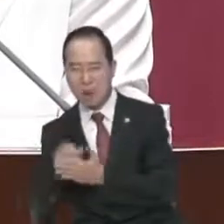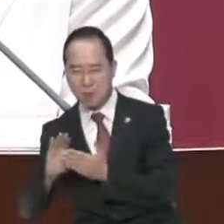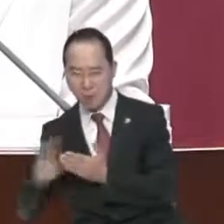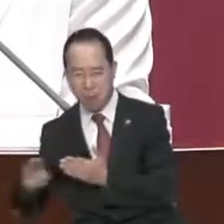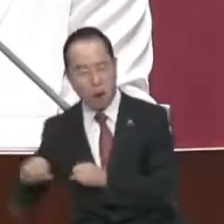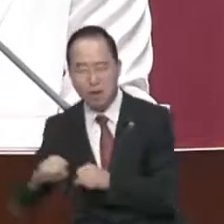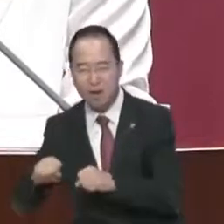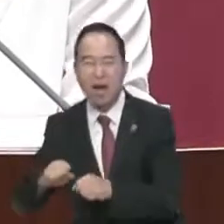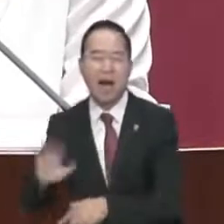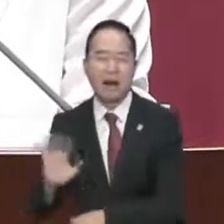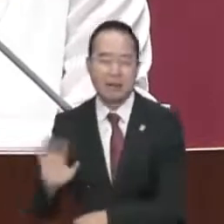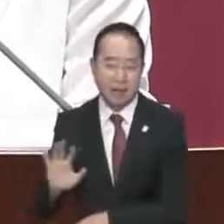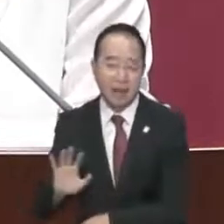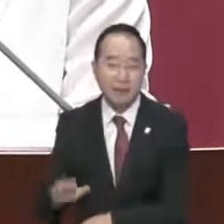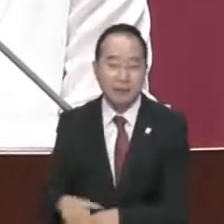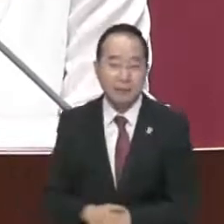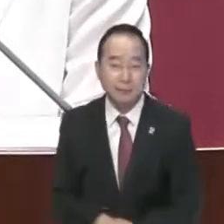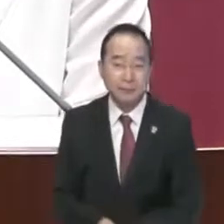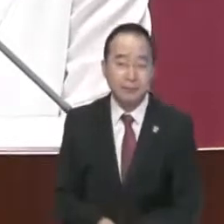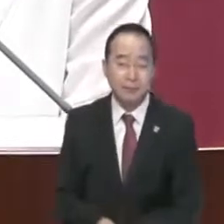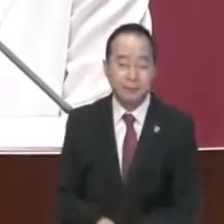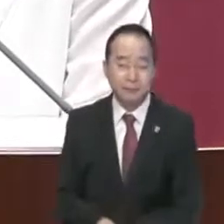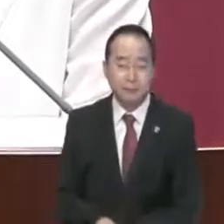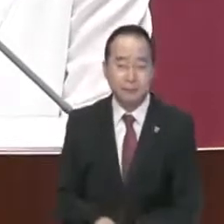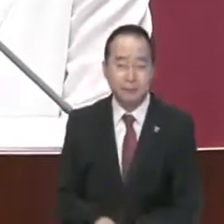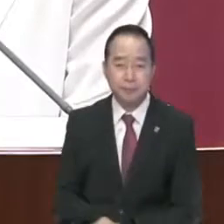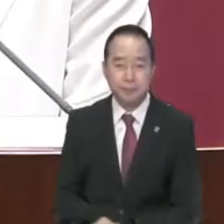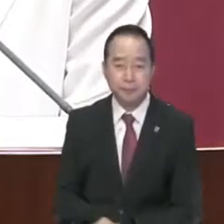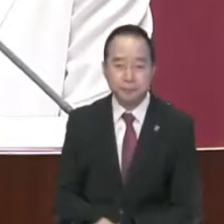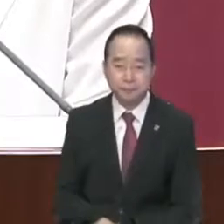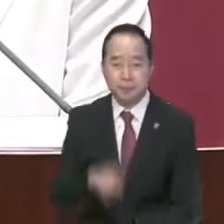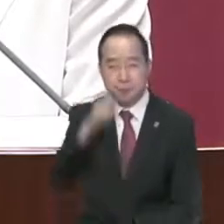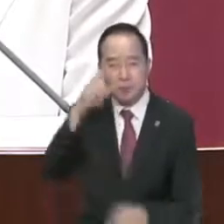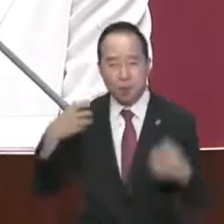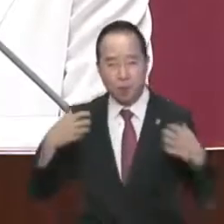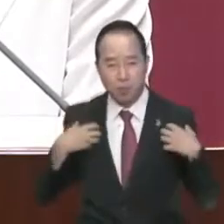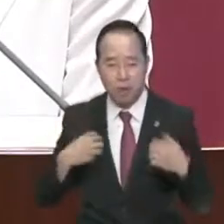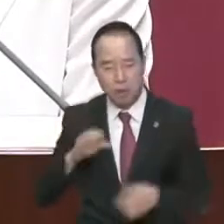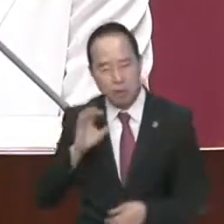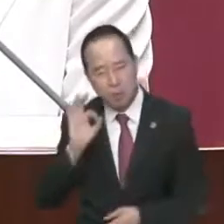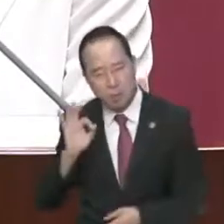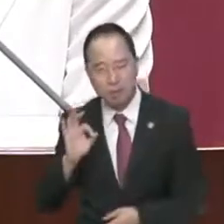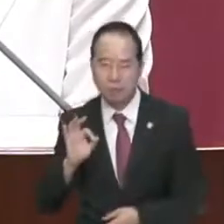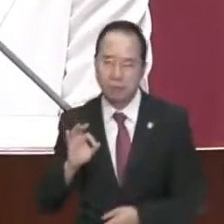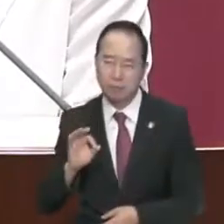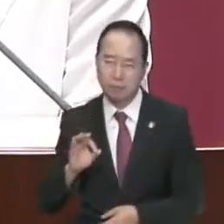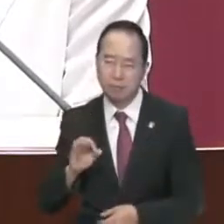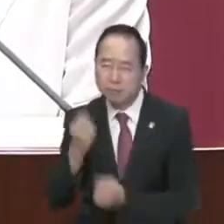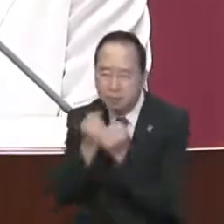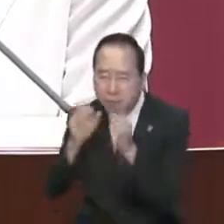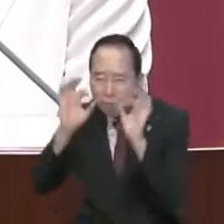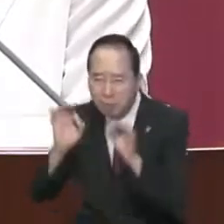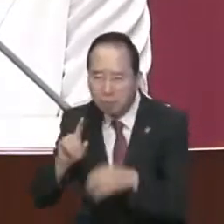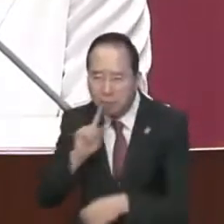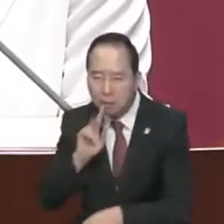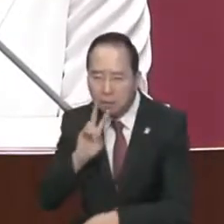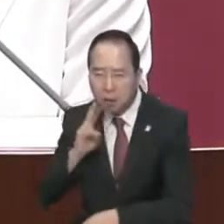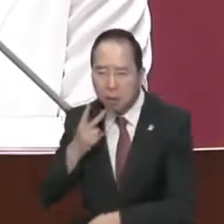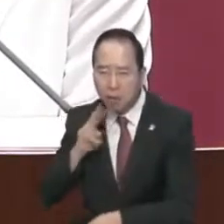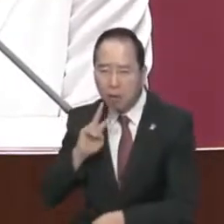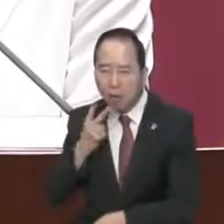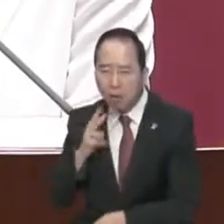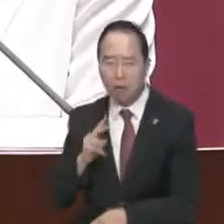저 나눈 것은 아닙니다. 물론. 네, 저는 정부가 계속 말이 변하고 있다고 생각하는데요. 이번 긴급재난지원금 관련